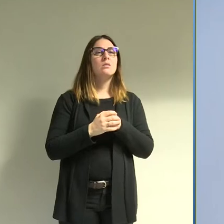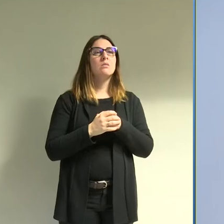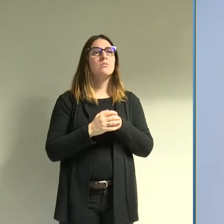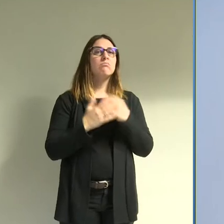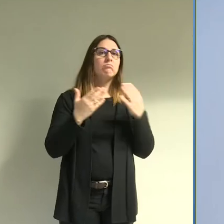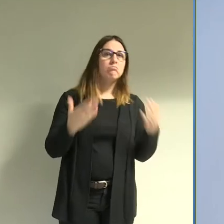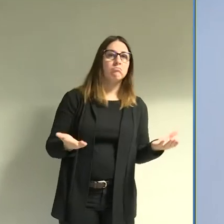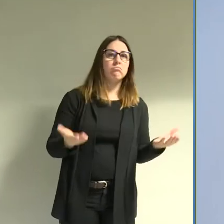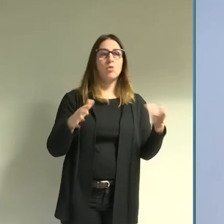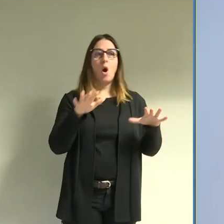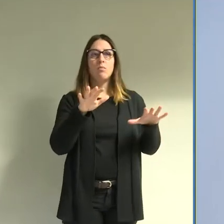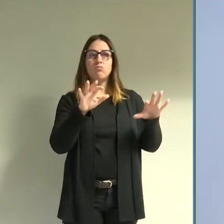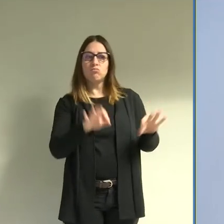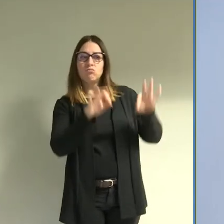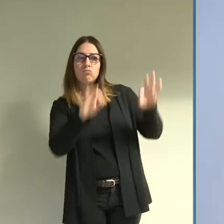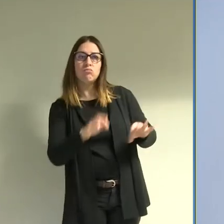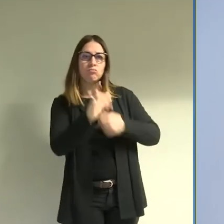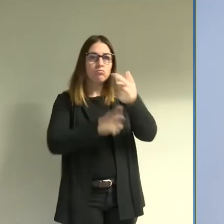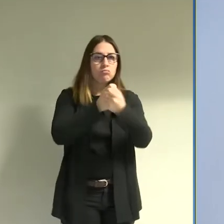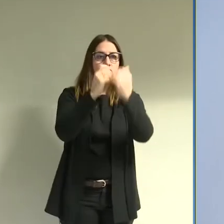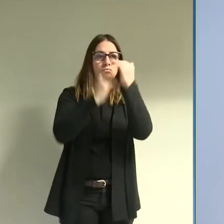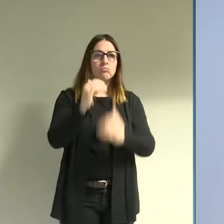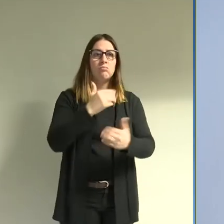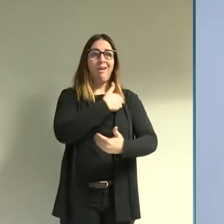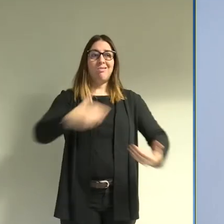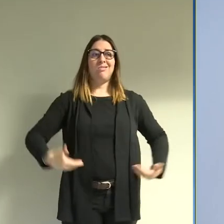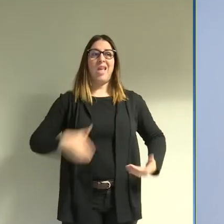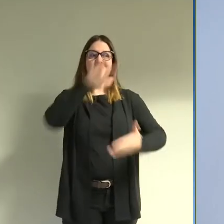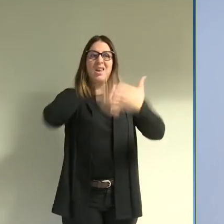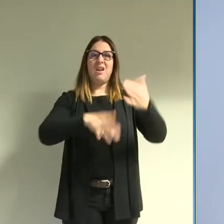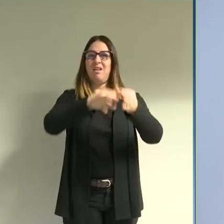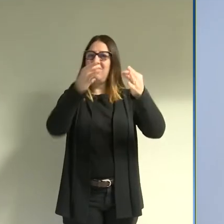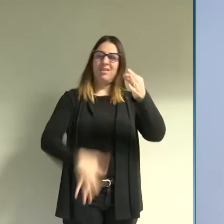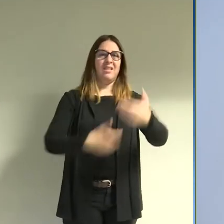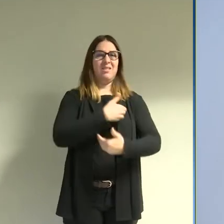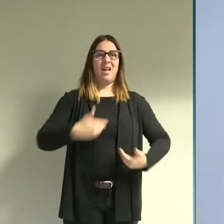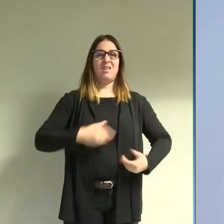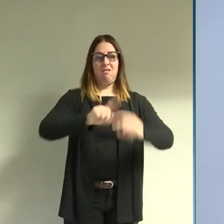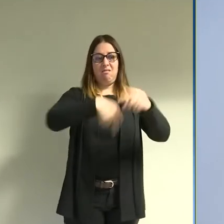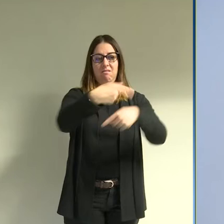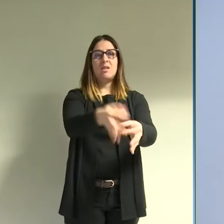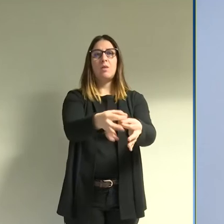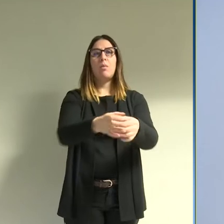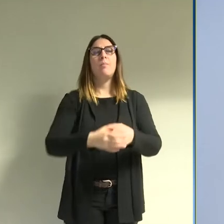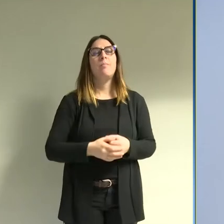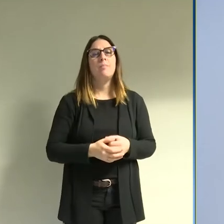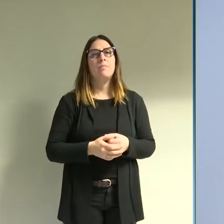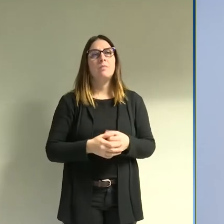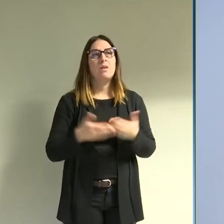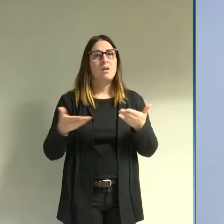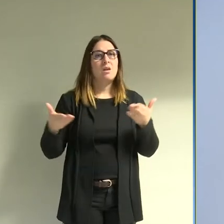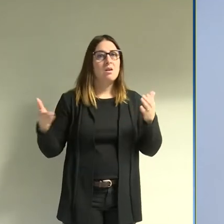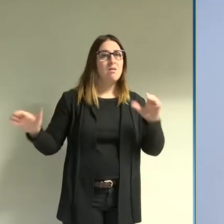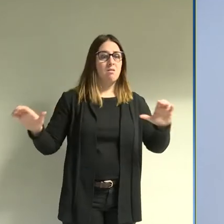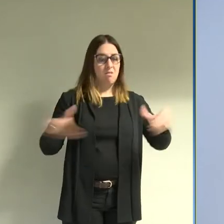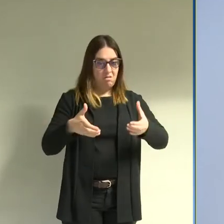atténuations et plans d'adaptation avant le rapport final ans et est en fait qu effectivement c'est à ça aussi que